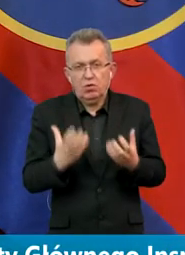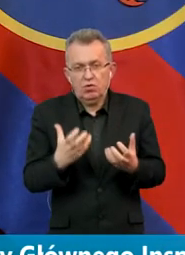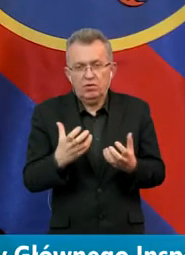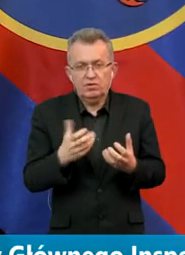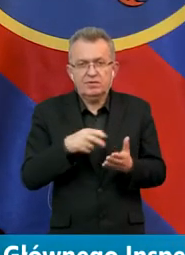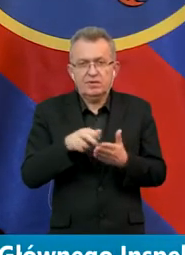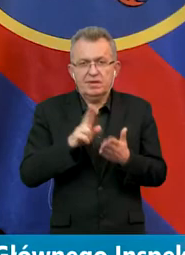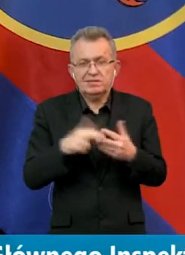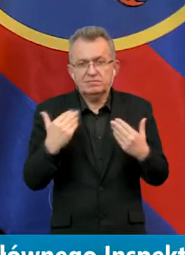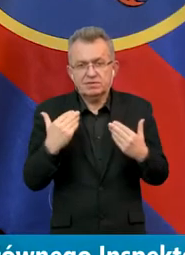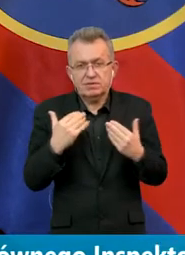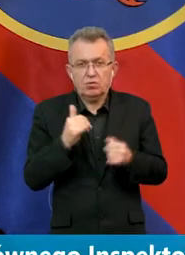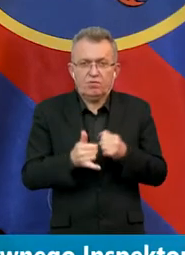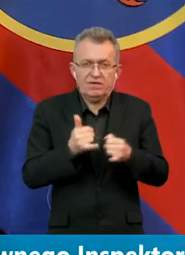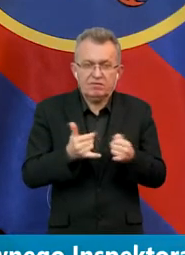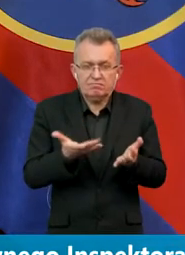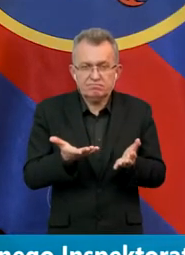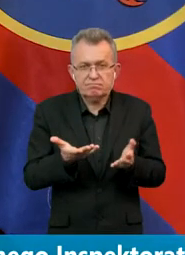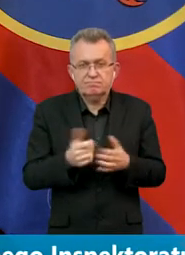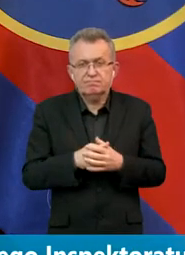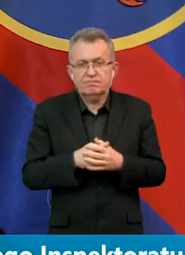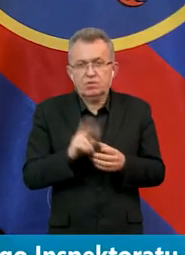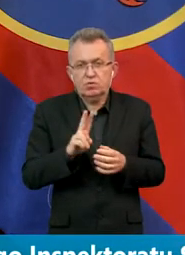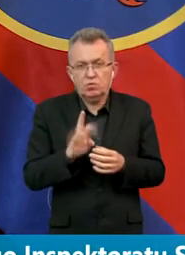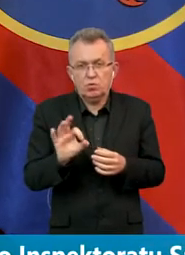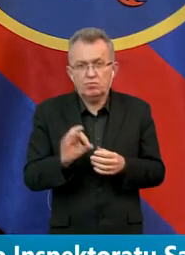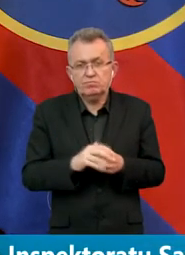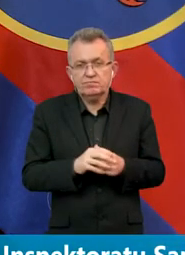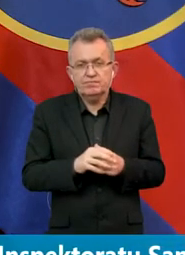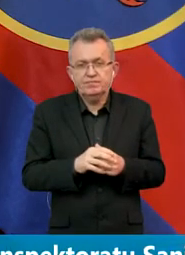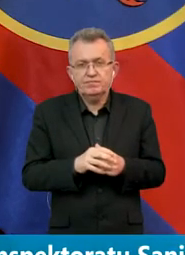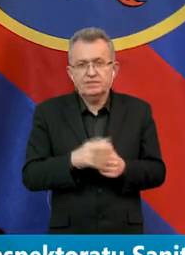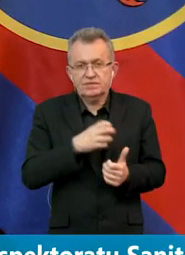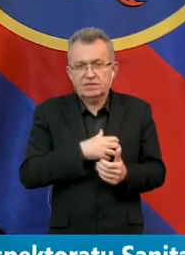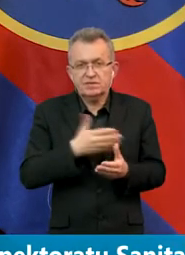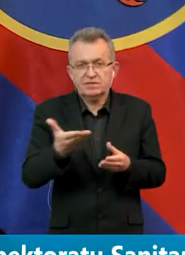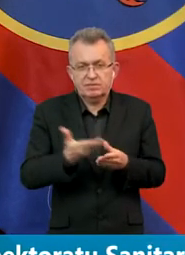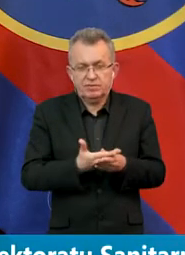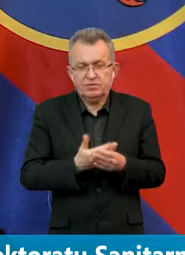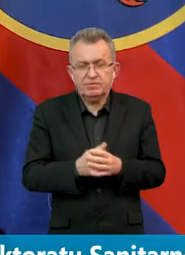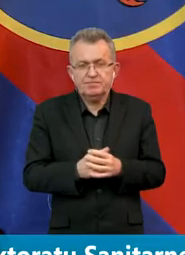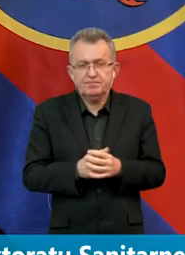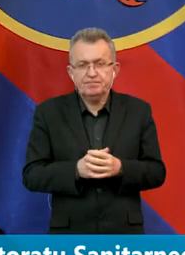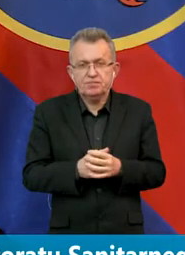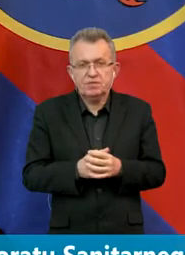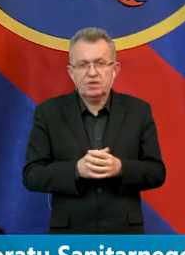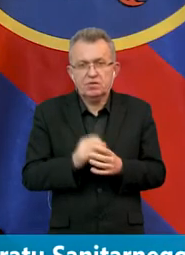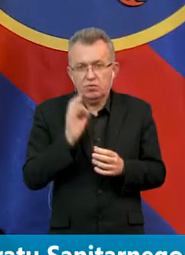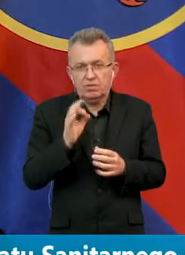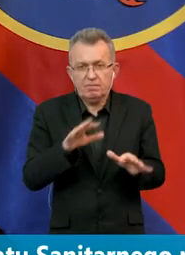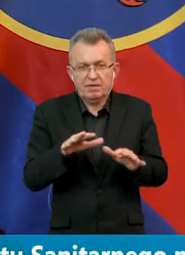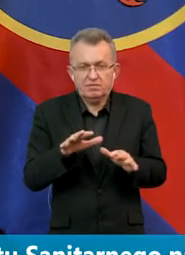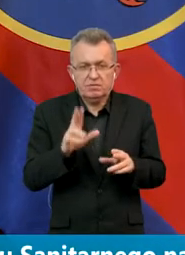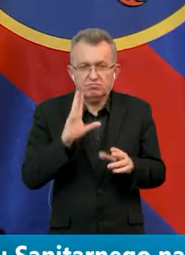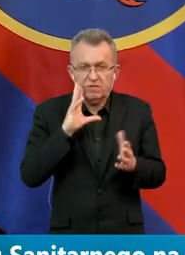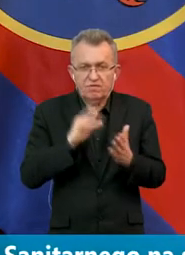pójść tam na spacer, przyjechać się rowerem, to oczywiście zapraszamy. Świetne miejsce i powoli